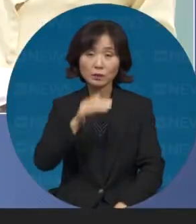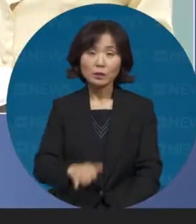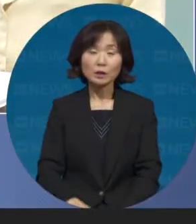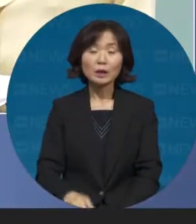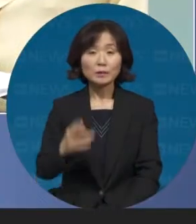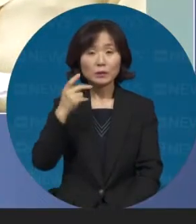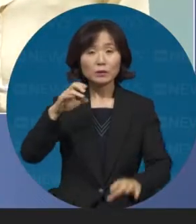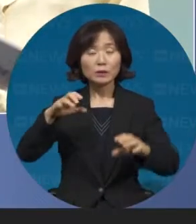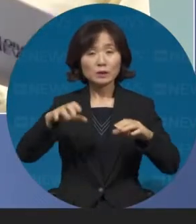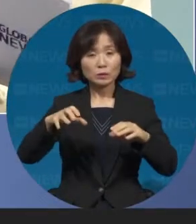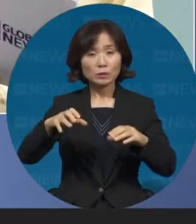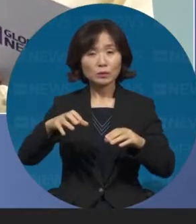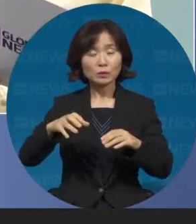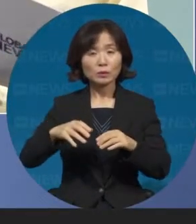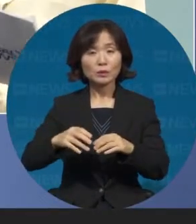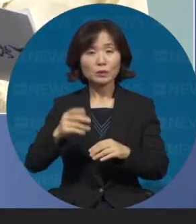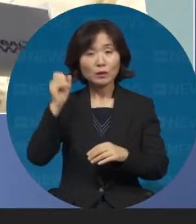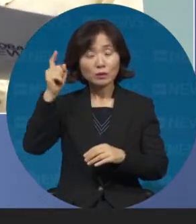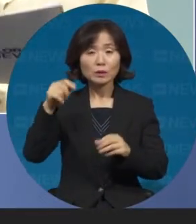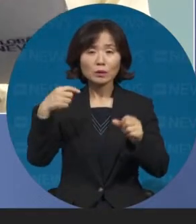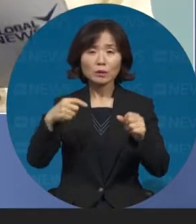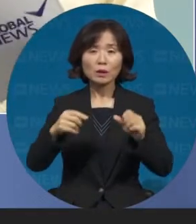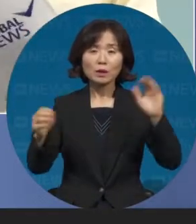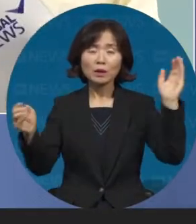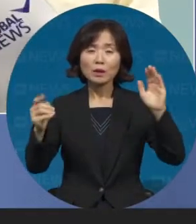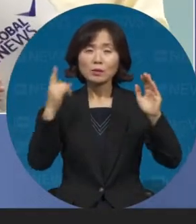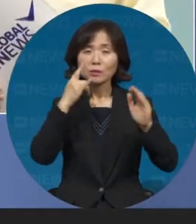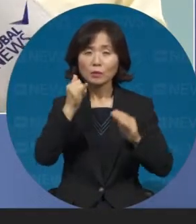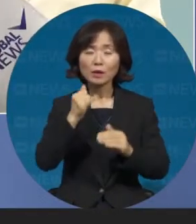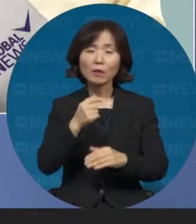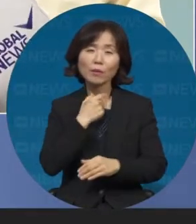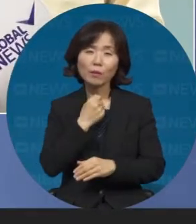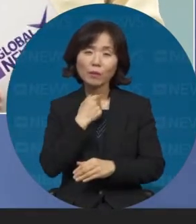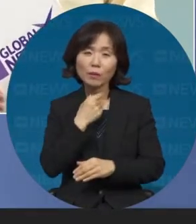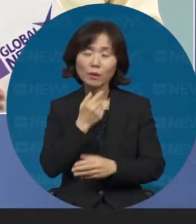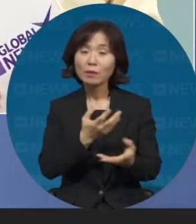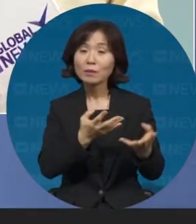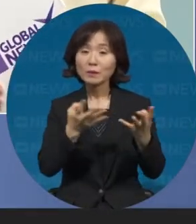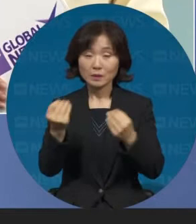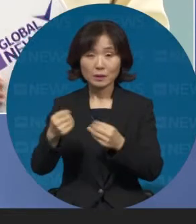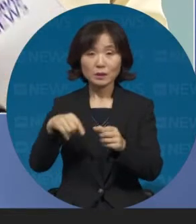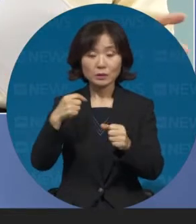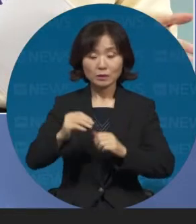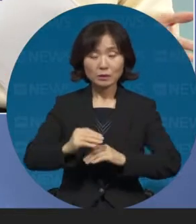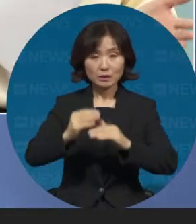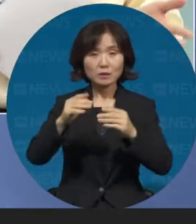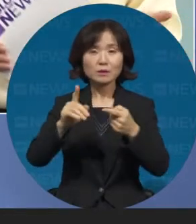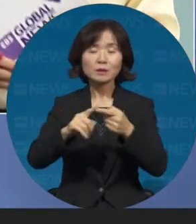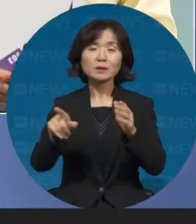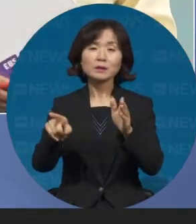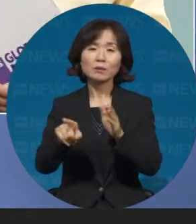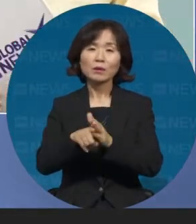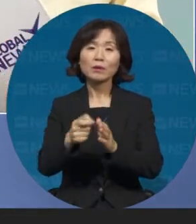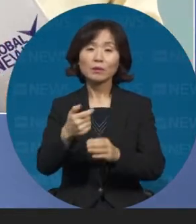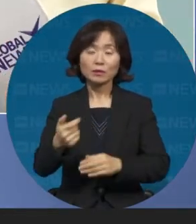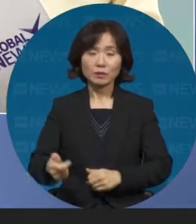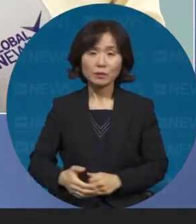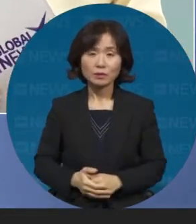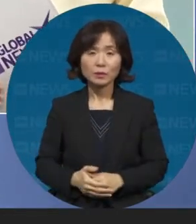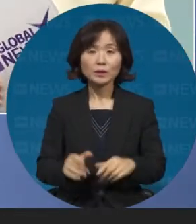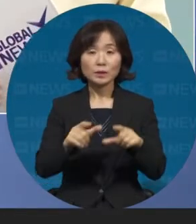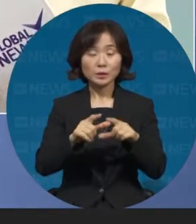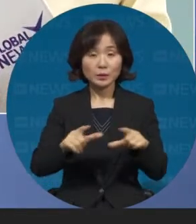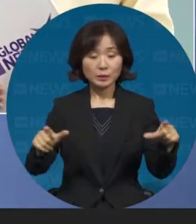이 미국에서도 영재 교육은 이 많은 학부모들의 선망이 될 정도로 이 교육 과정 자체에 대한 신뢰가 꽤 높은데요. 이